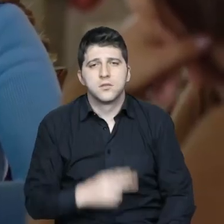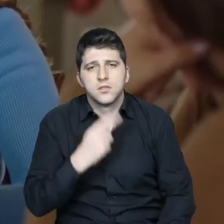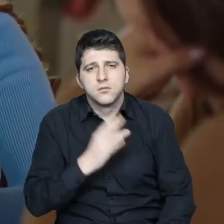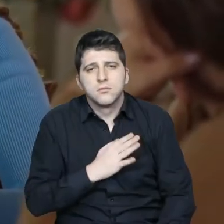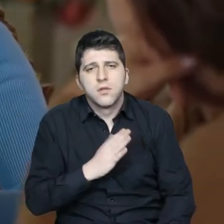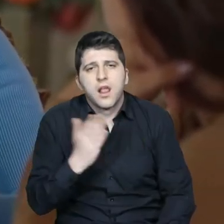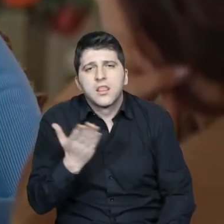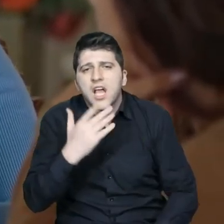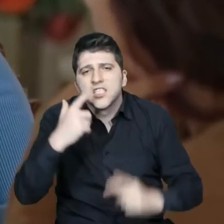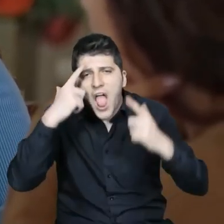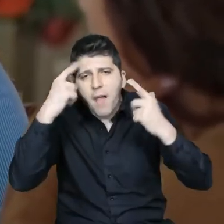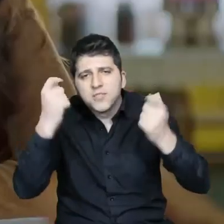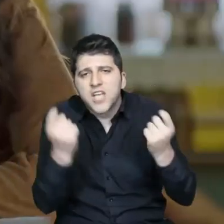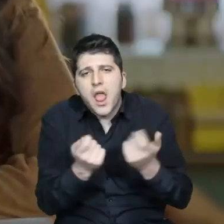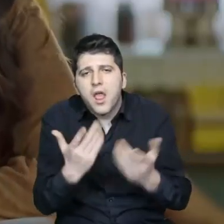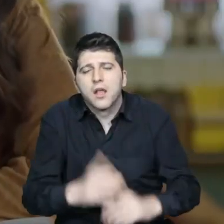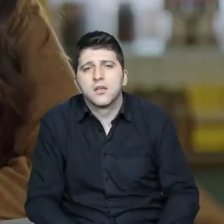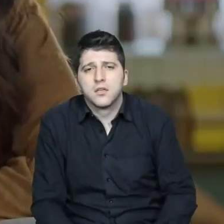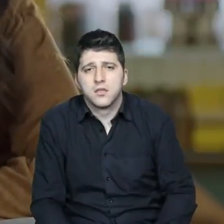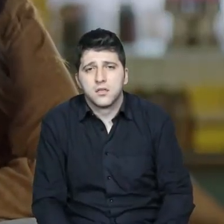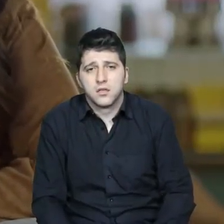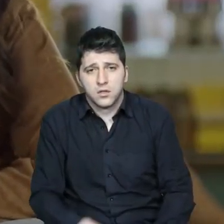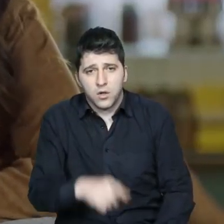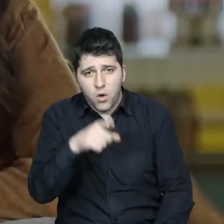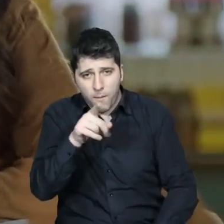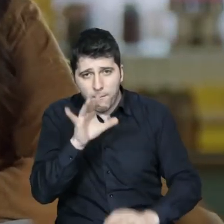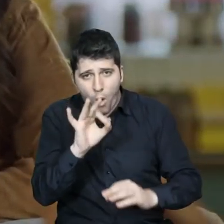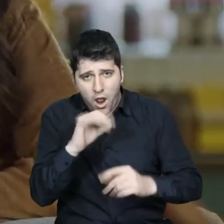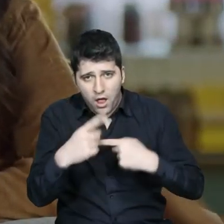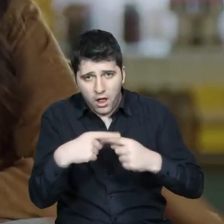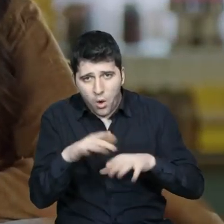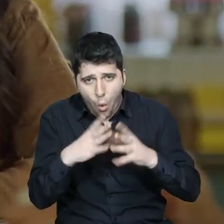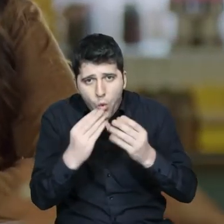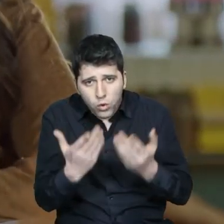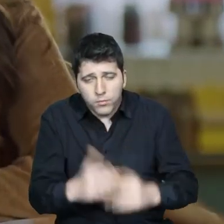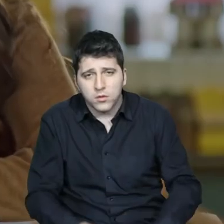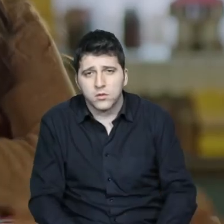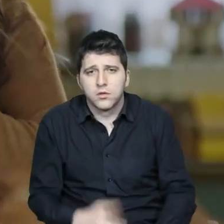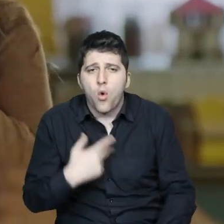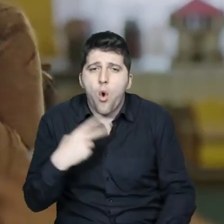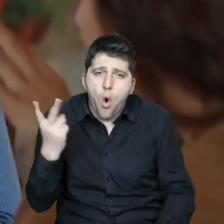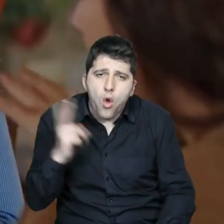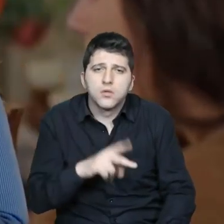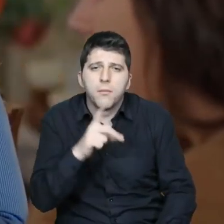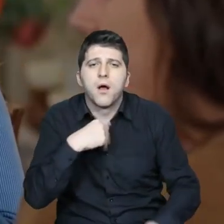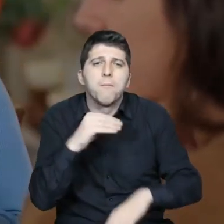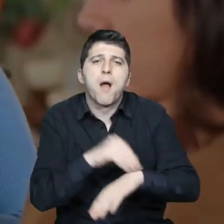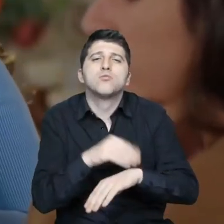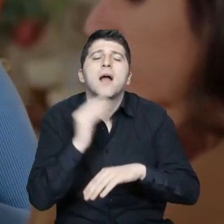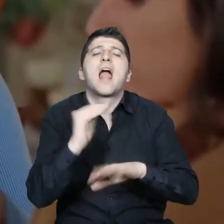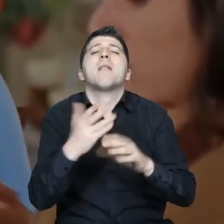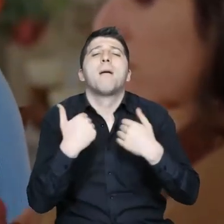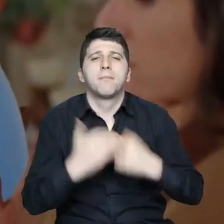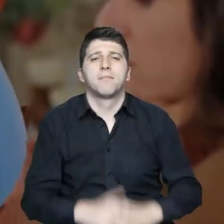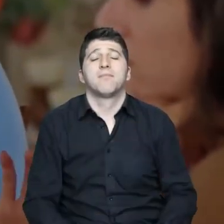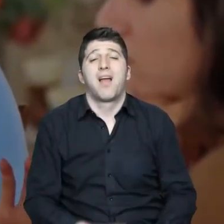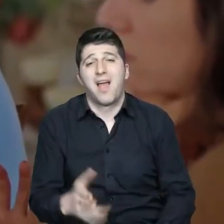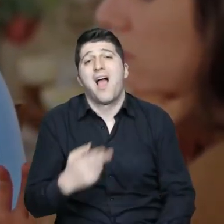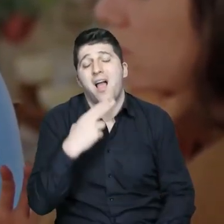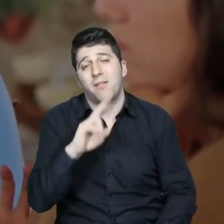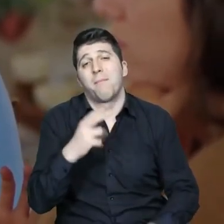ne biçim hemşiresin ya? Kız böyle yaprak mı açılır? Ölsem sana pansumana bile gelmem be. Ay